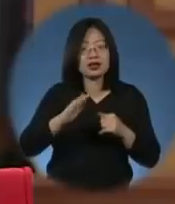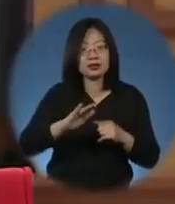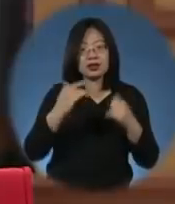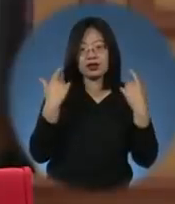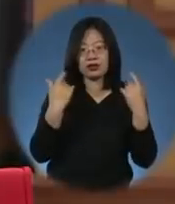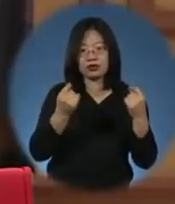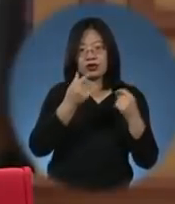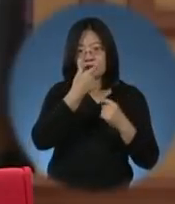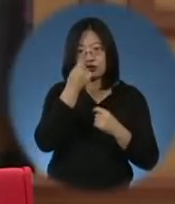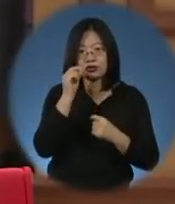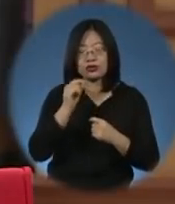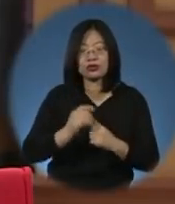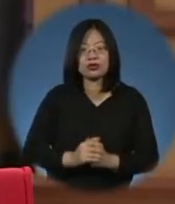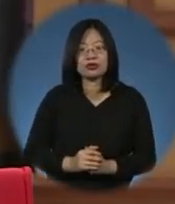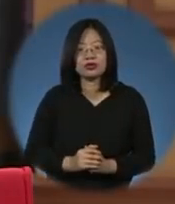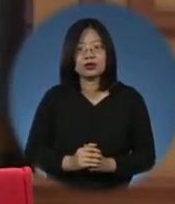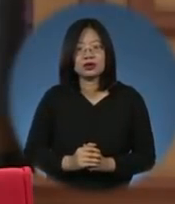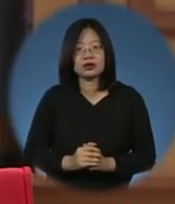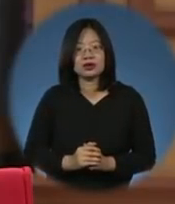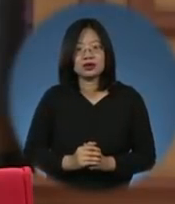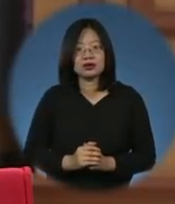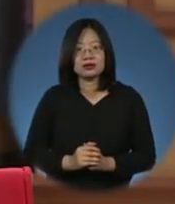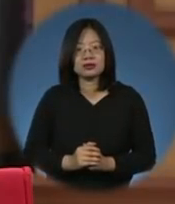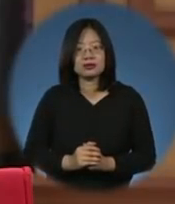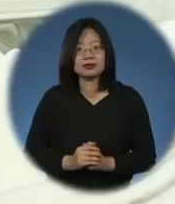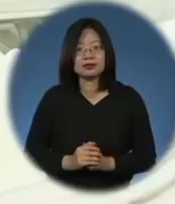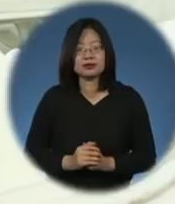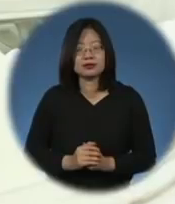부족하고. 엄청 부족합니다. 네.